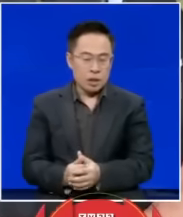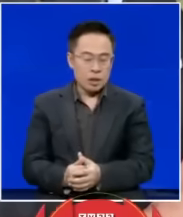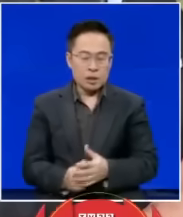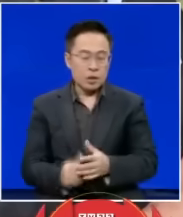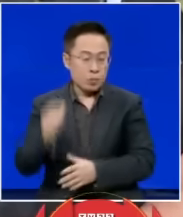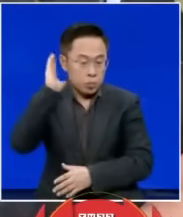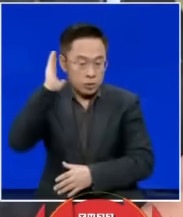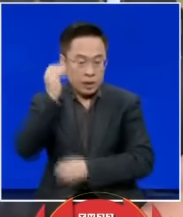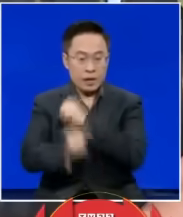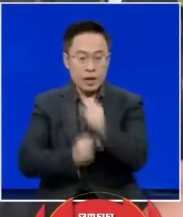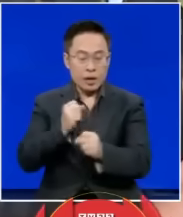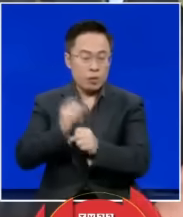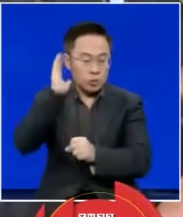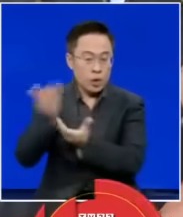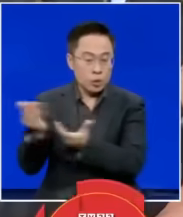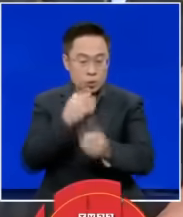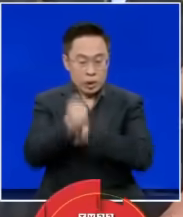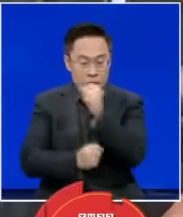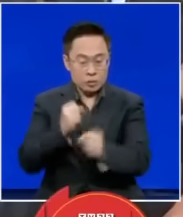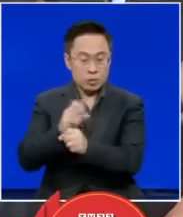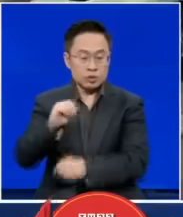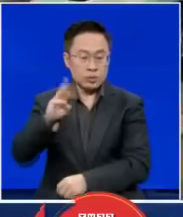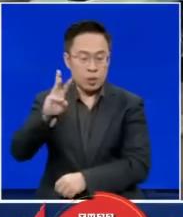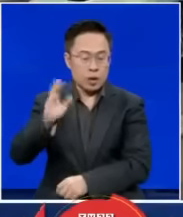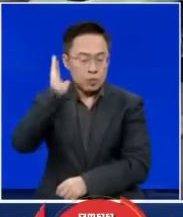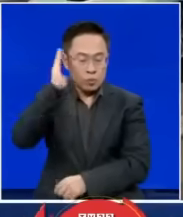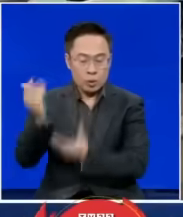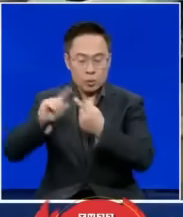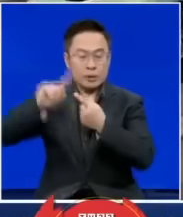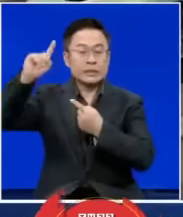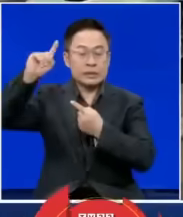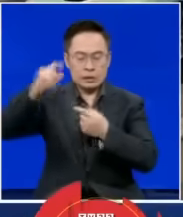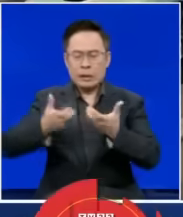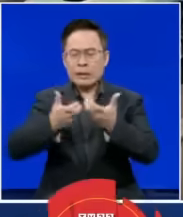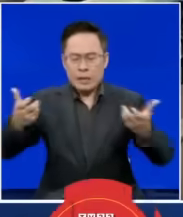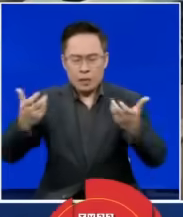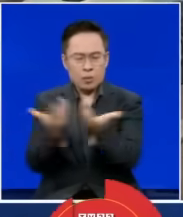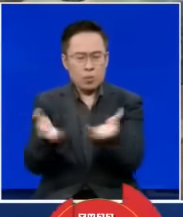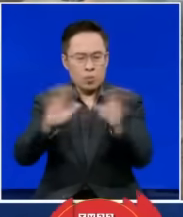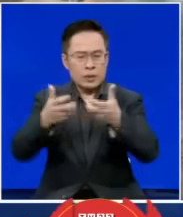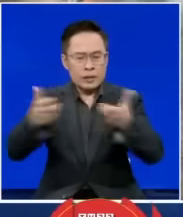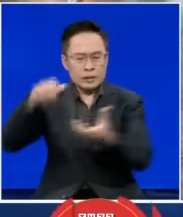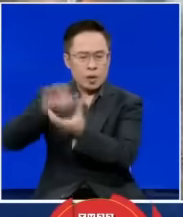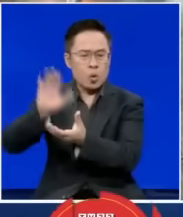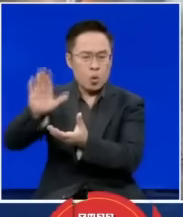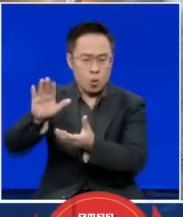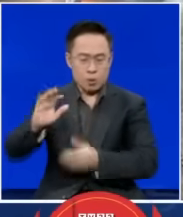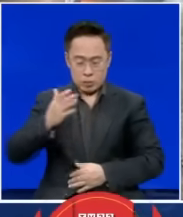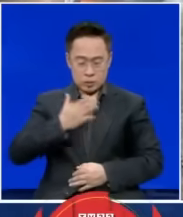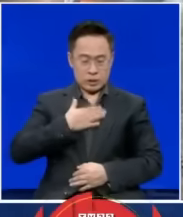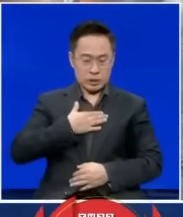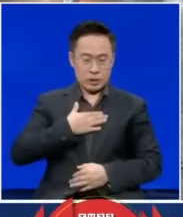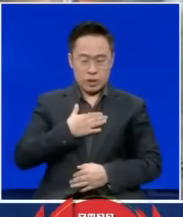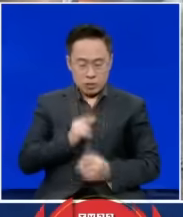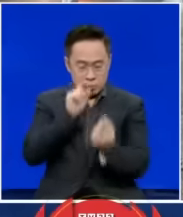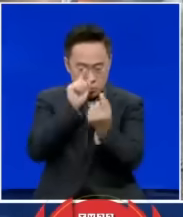พออายุ46แล้วนะแยกครอบครัวไปแล้วแล้วบอกลูกคนนี้ไม่ได้มาหาตั้งนานแล้ววันที่เกิดเหตุรัฐมนตรีก็อยู่ต่างจังหวัดเล